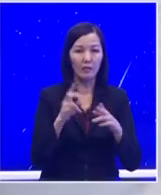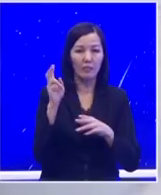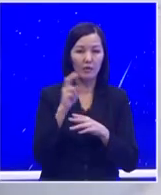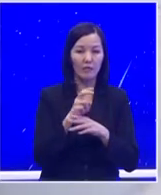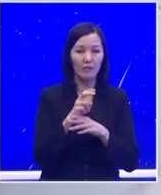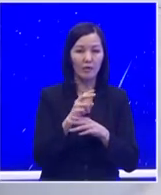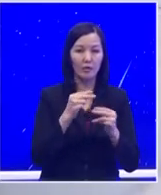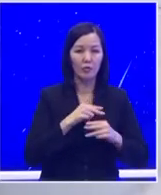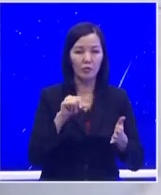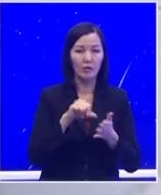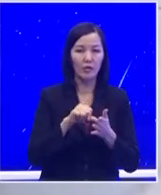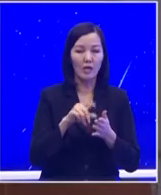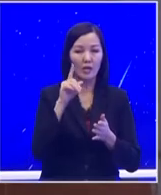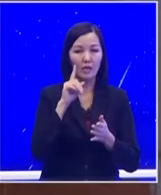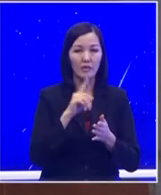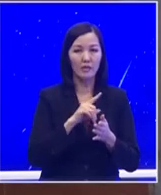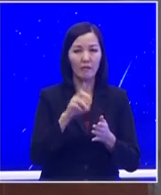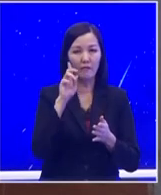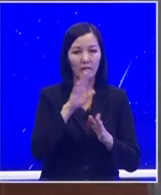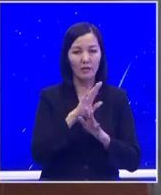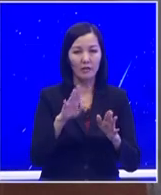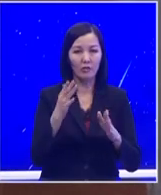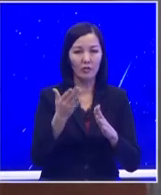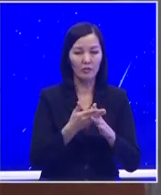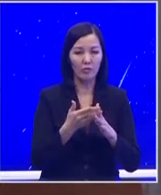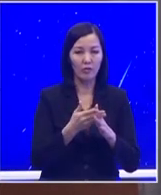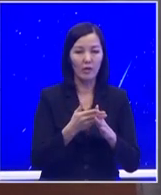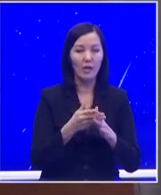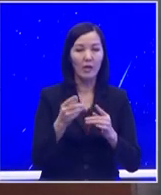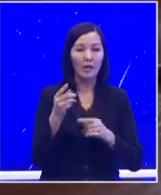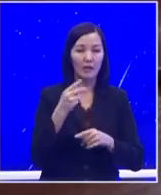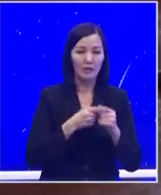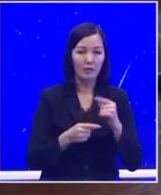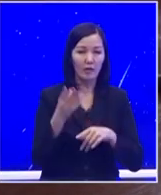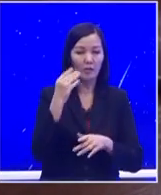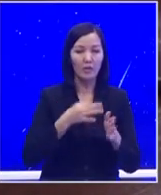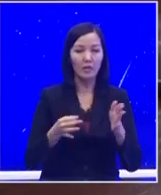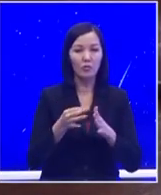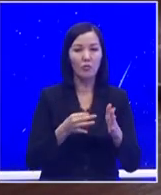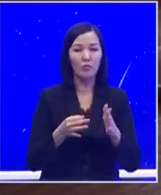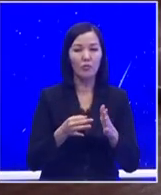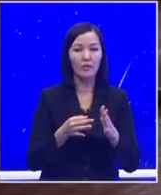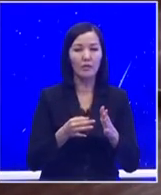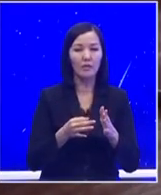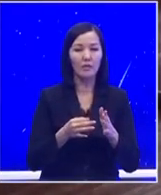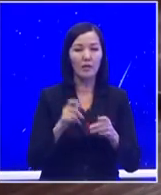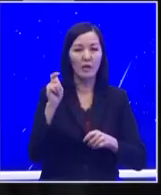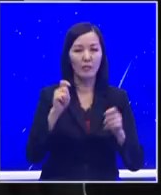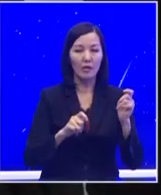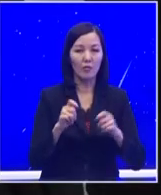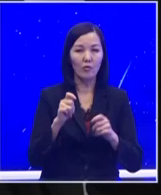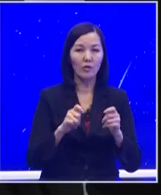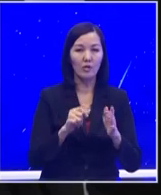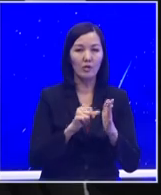и обустраивающихся в стране вне государственных льгот. По статданным миграционной службы на Алматинскую область в разрезе областей приходится